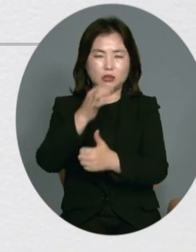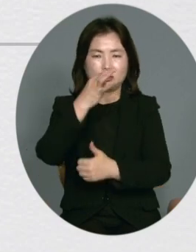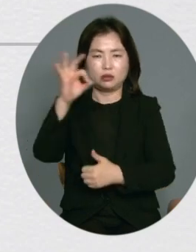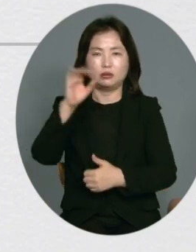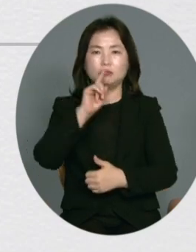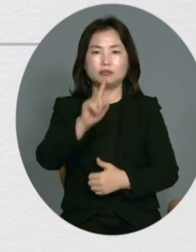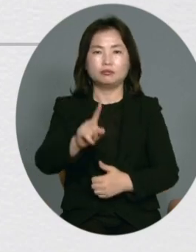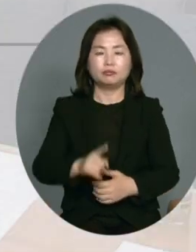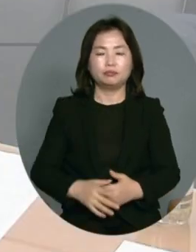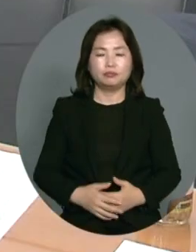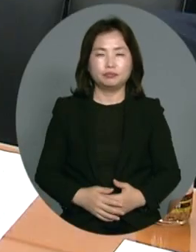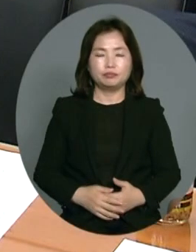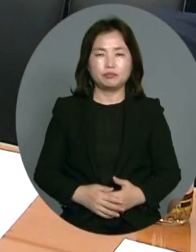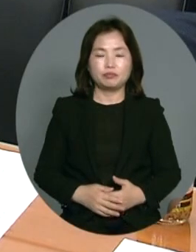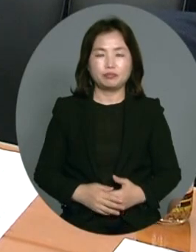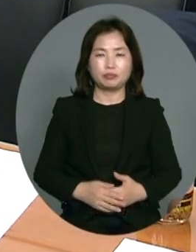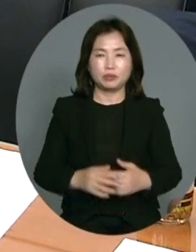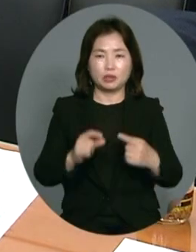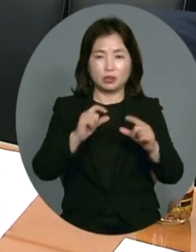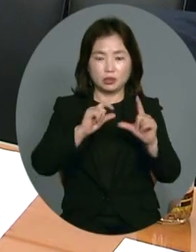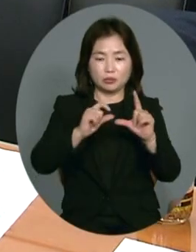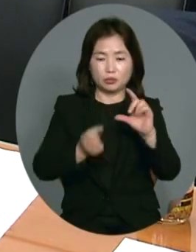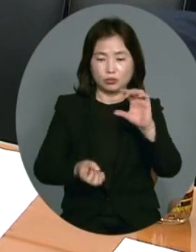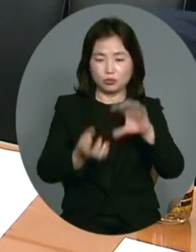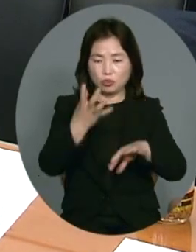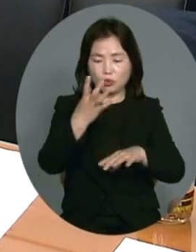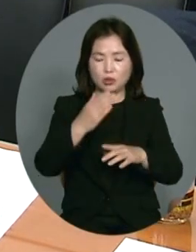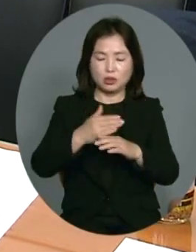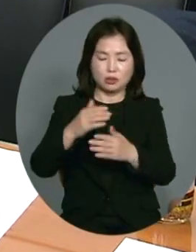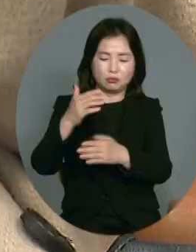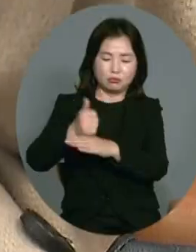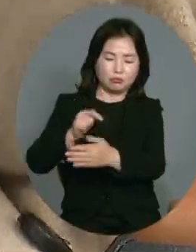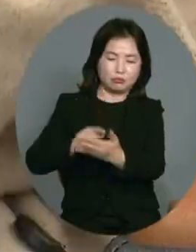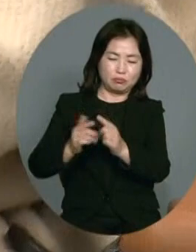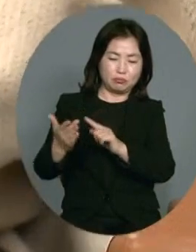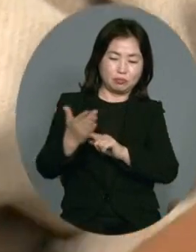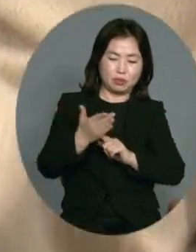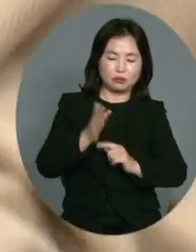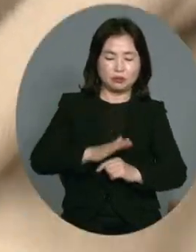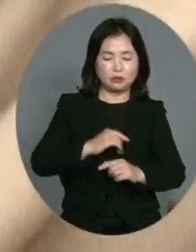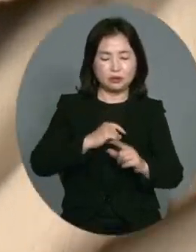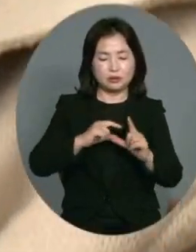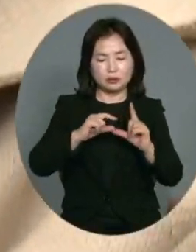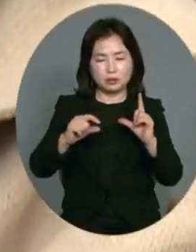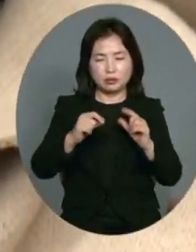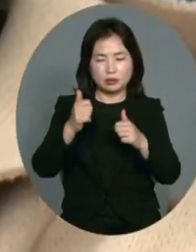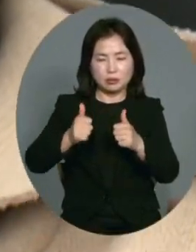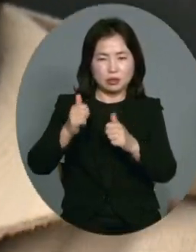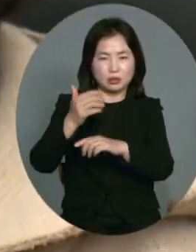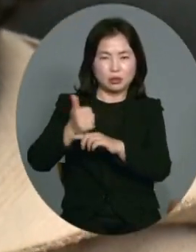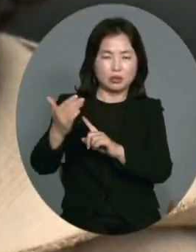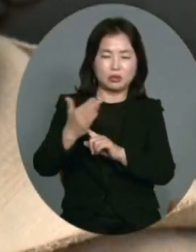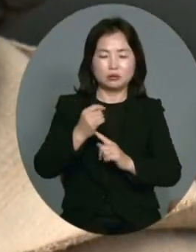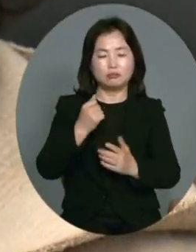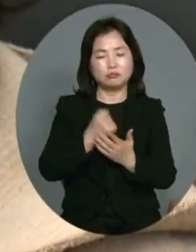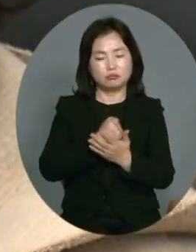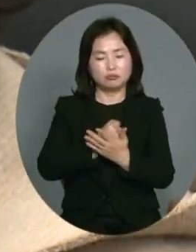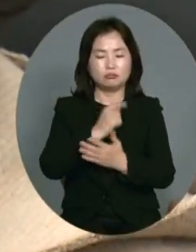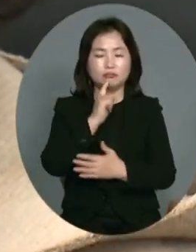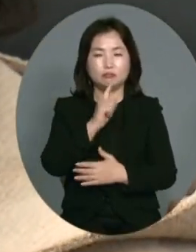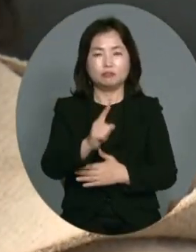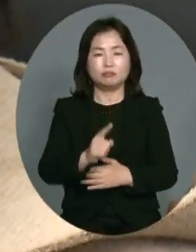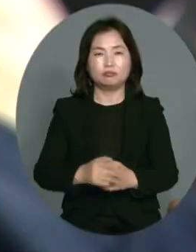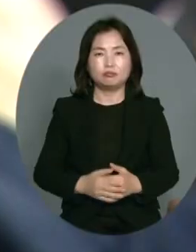인정된다고 밝혔습니다. 일부 승소라는 결과를 받았지만 당사자들은 한켠으로 재판 결과가 더 씁쓸하다고